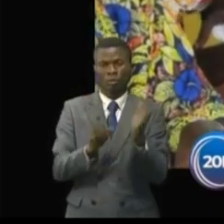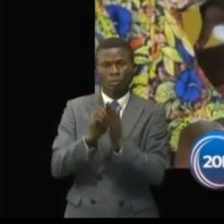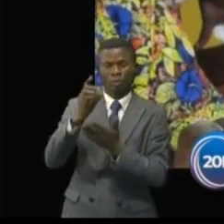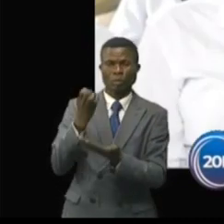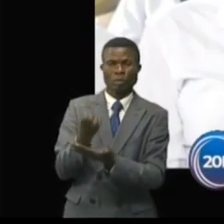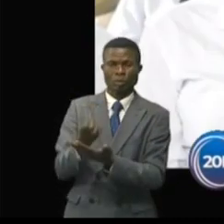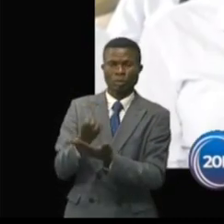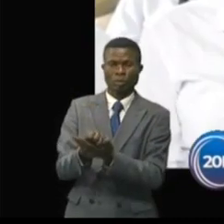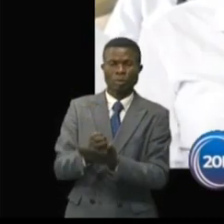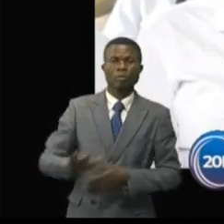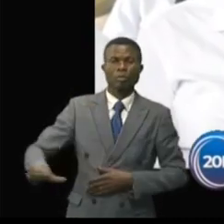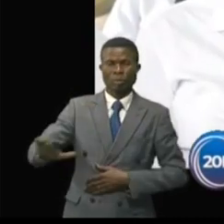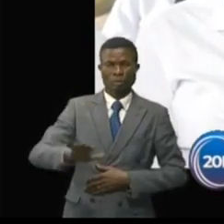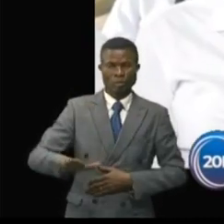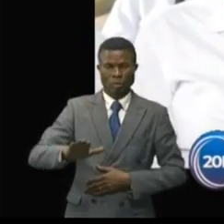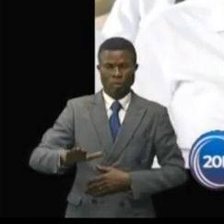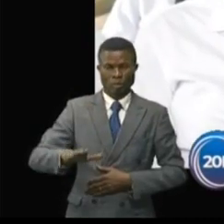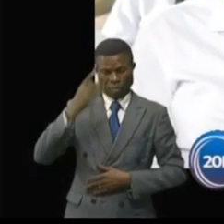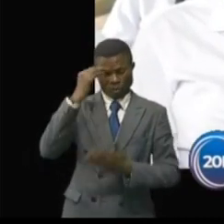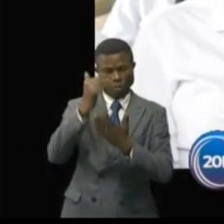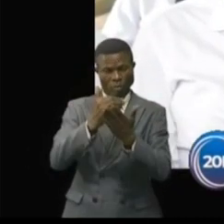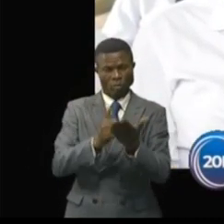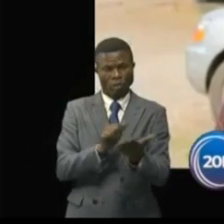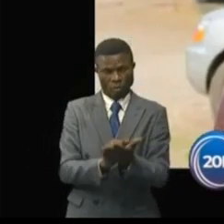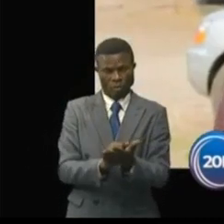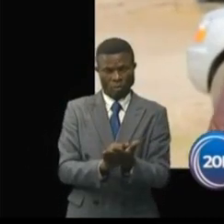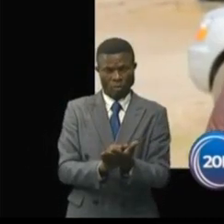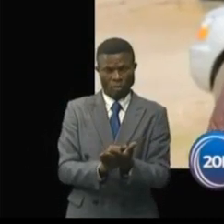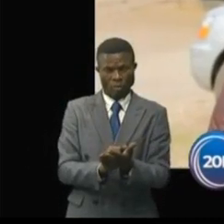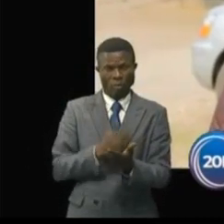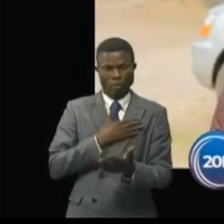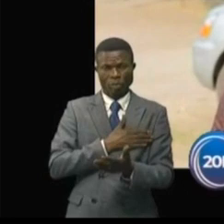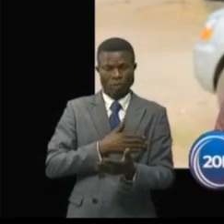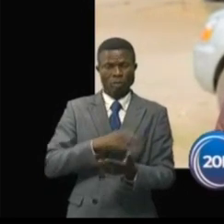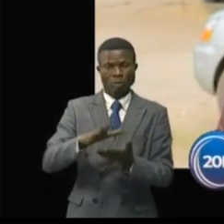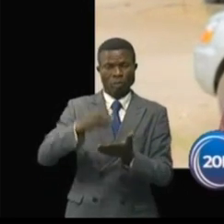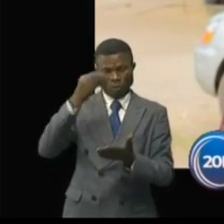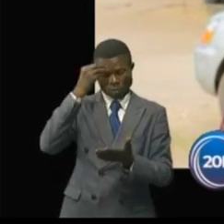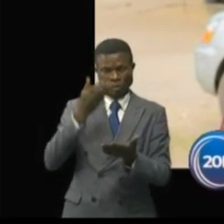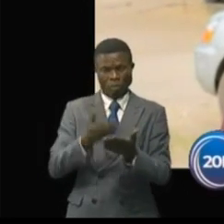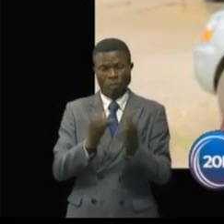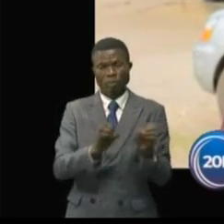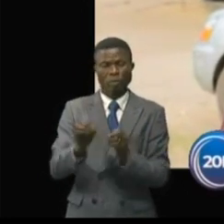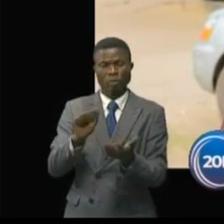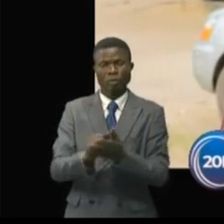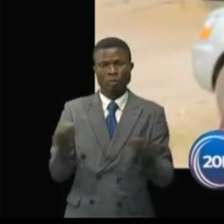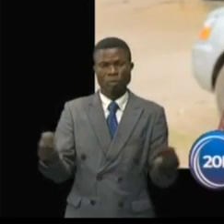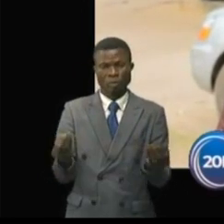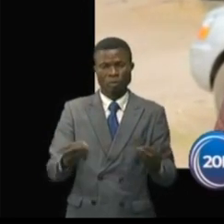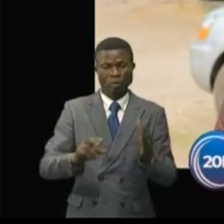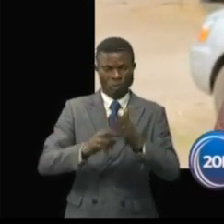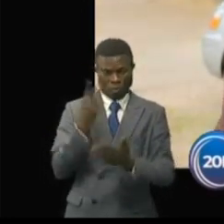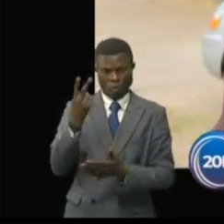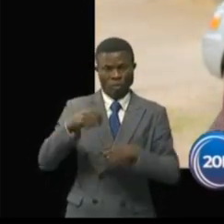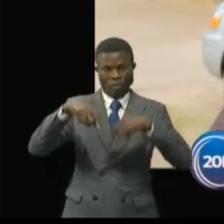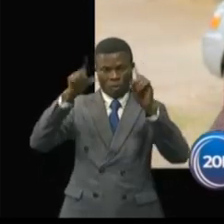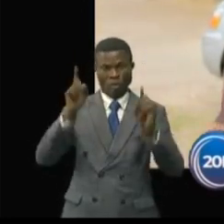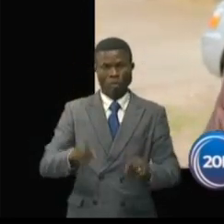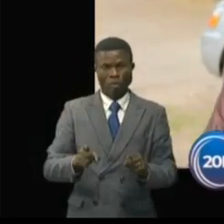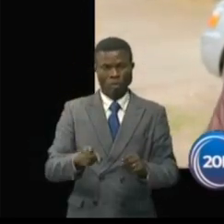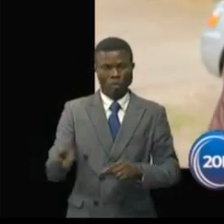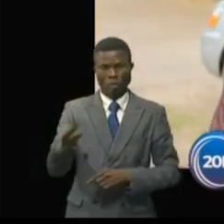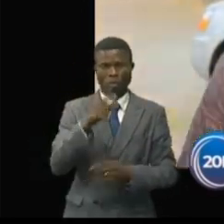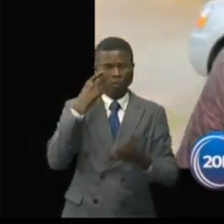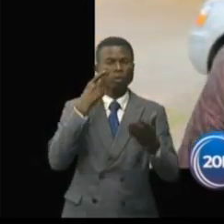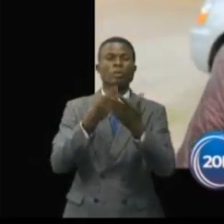économique du pays, pour ne citer que cela. Ce n'est pas pour la première fois que nous organisons ça. C'est ça, c'est la deuxième édition. Vous venez de